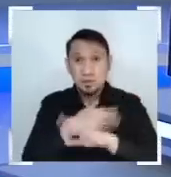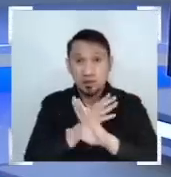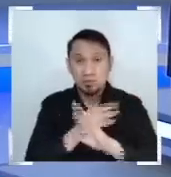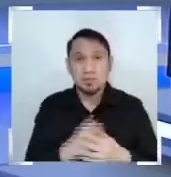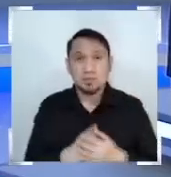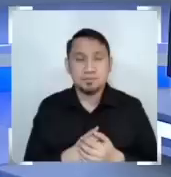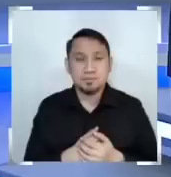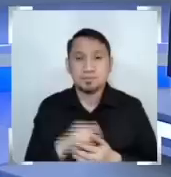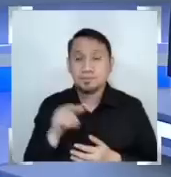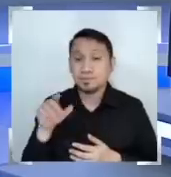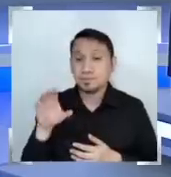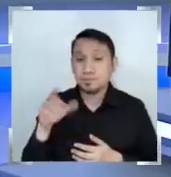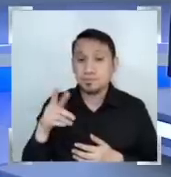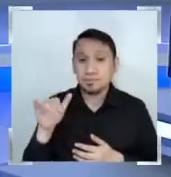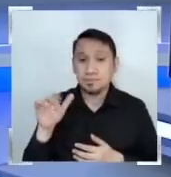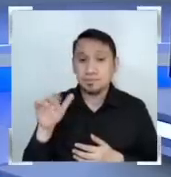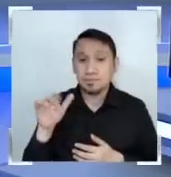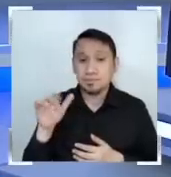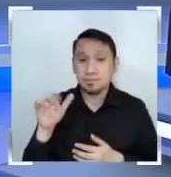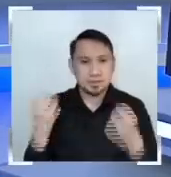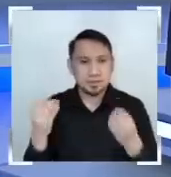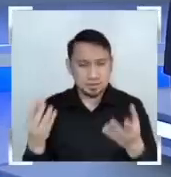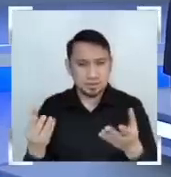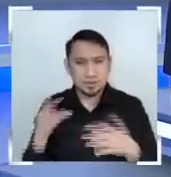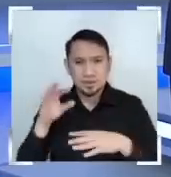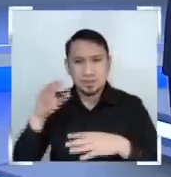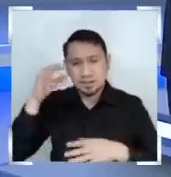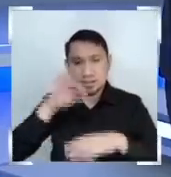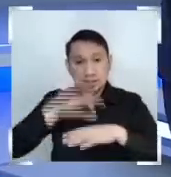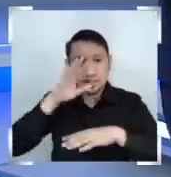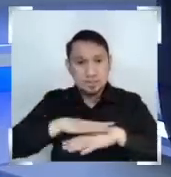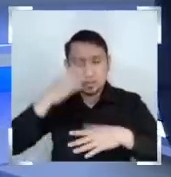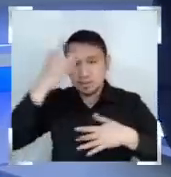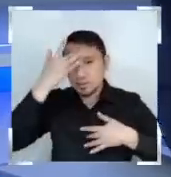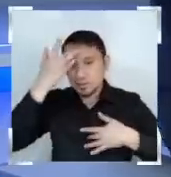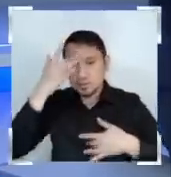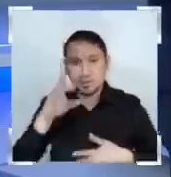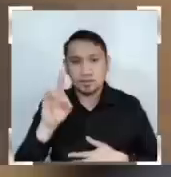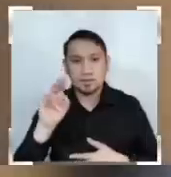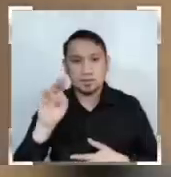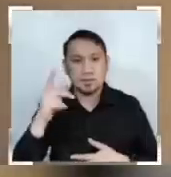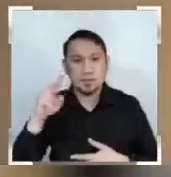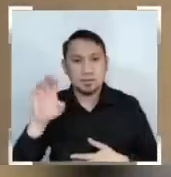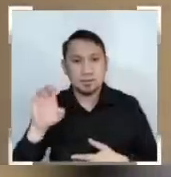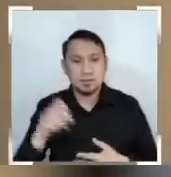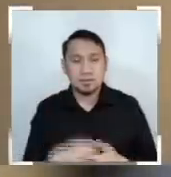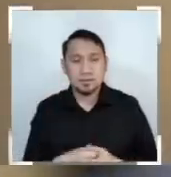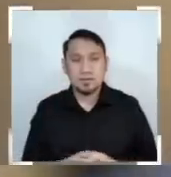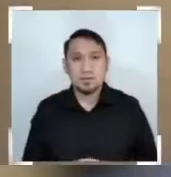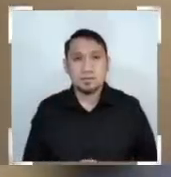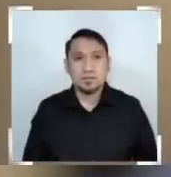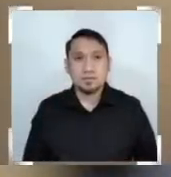naman, ikinaalarma ang paglobo ng kaso ng dengue. Saksi, si Cedric Castillo.